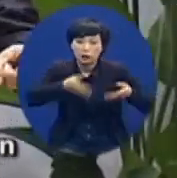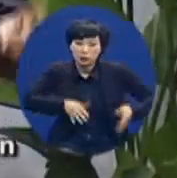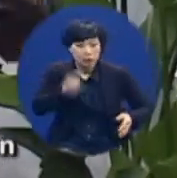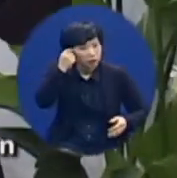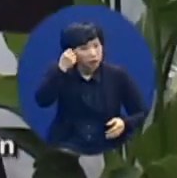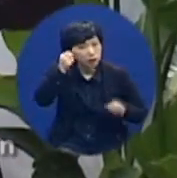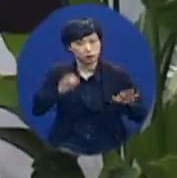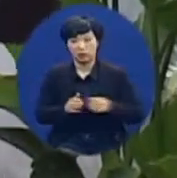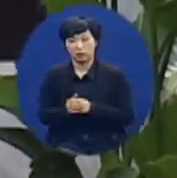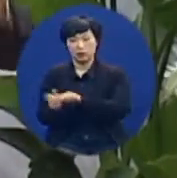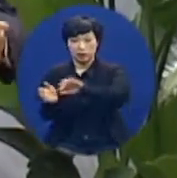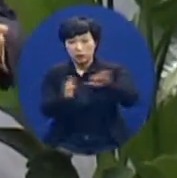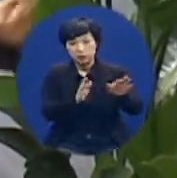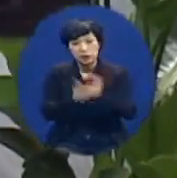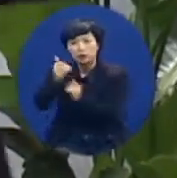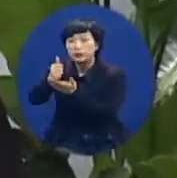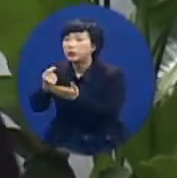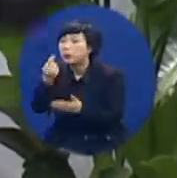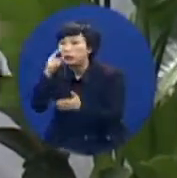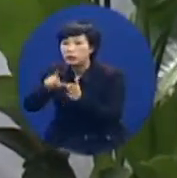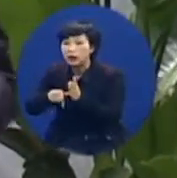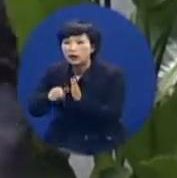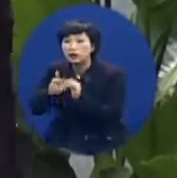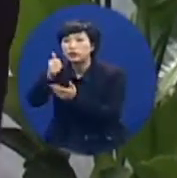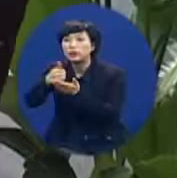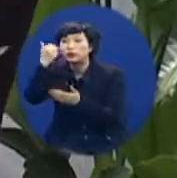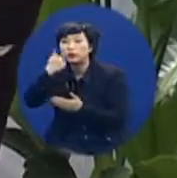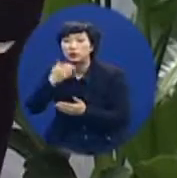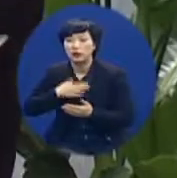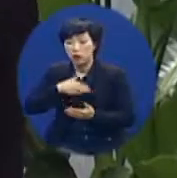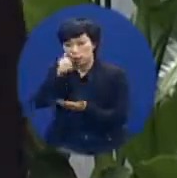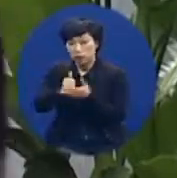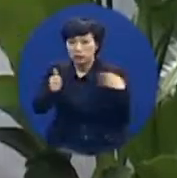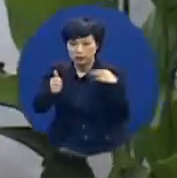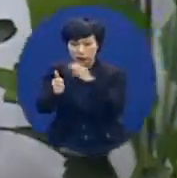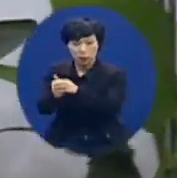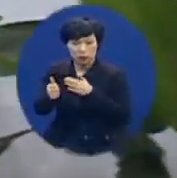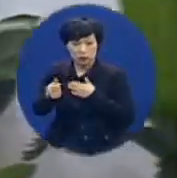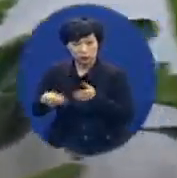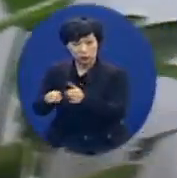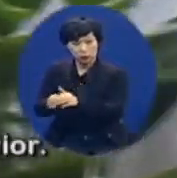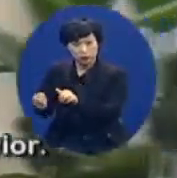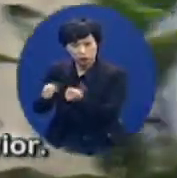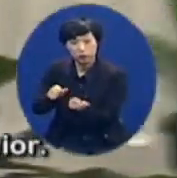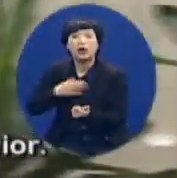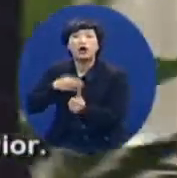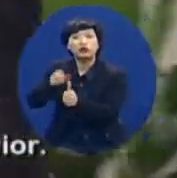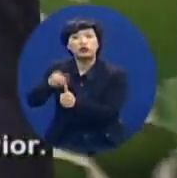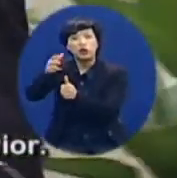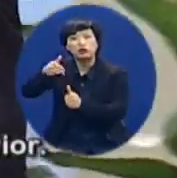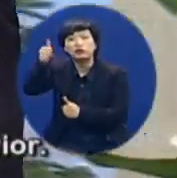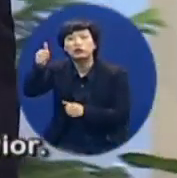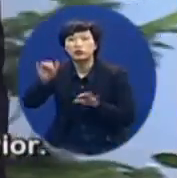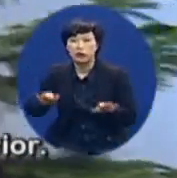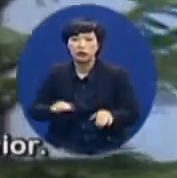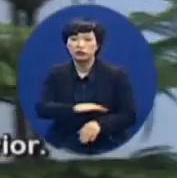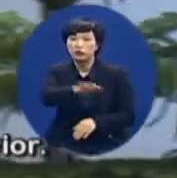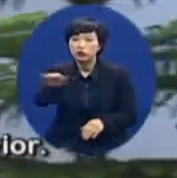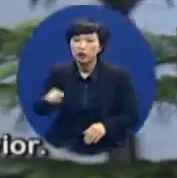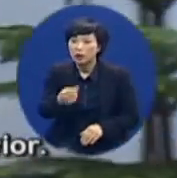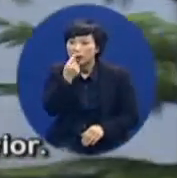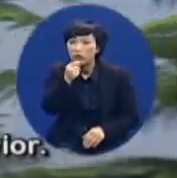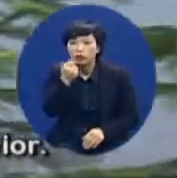배우면 내 죄를 담당하시고 나를 위해 죽으신 나의 구세주 아멘 누구에게 배우냐가